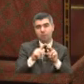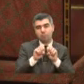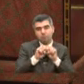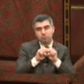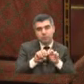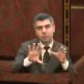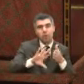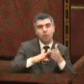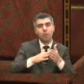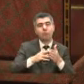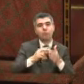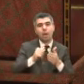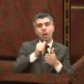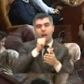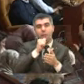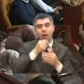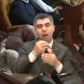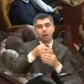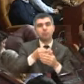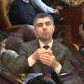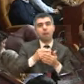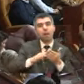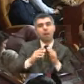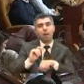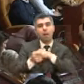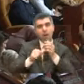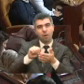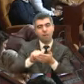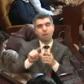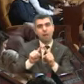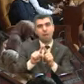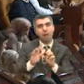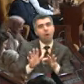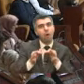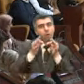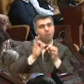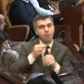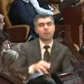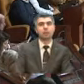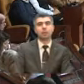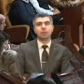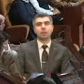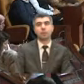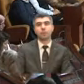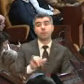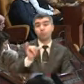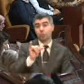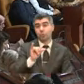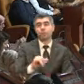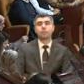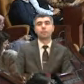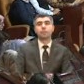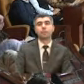القروي بماء الشاروب منذ أن شرعت في بلادنا هو تقييم إيجابي، ولا أدل على ذلك أنه